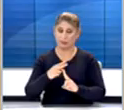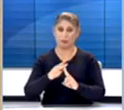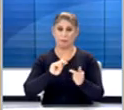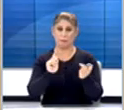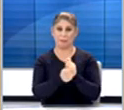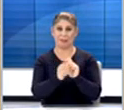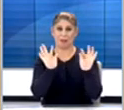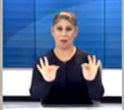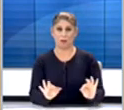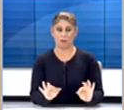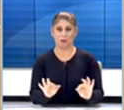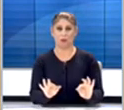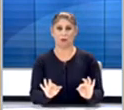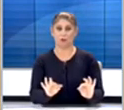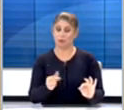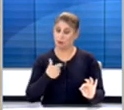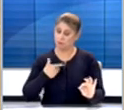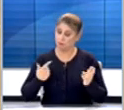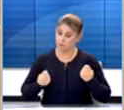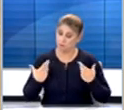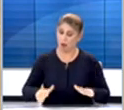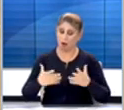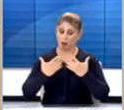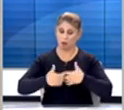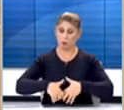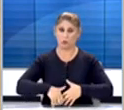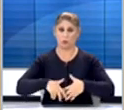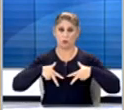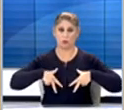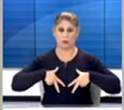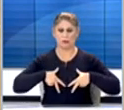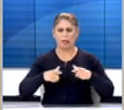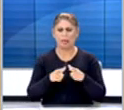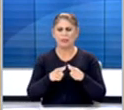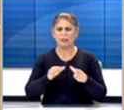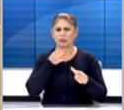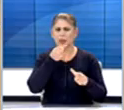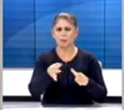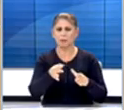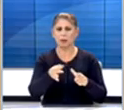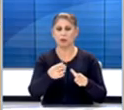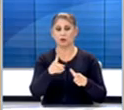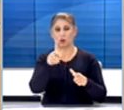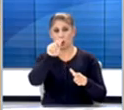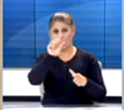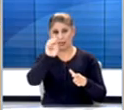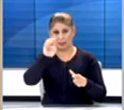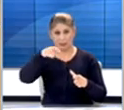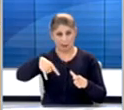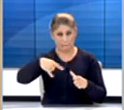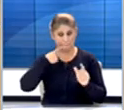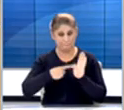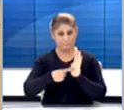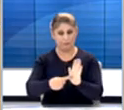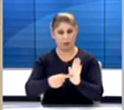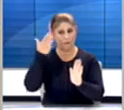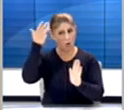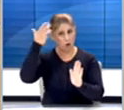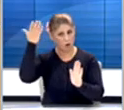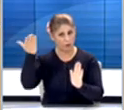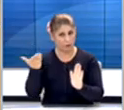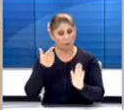στην λειτουργία του κράτους. Αναφέρθηκα ενδεικτικά στο τι κάνουμε στον νόμο του ΑΣΕΠ που παρουσιάζει μια συγκεκριμένη φιλοσοφία